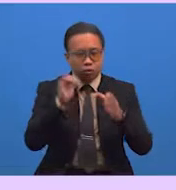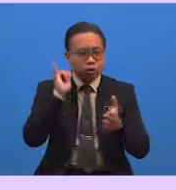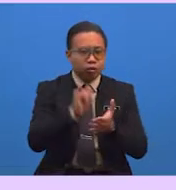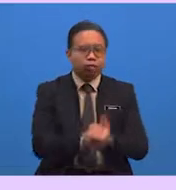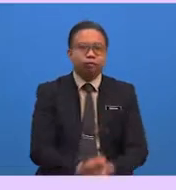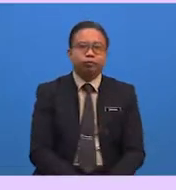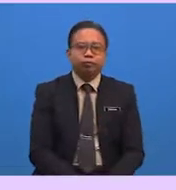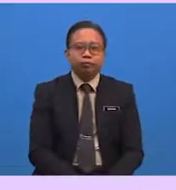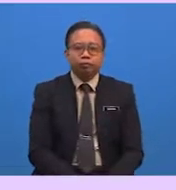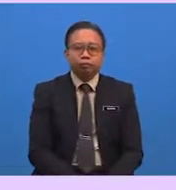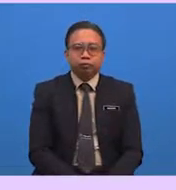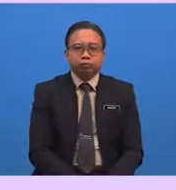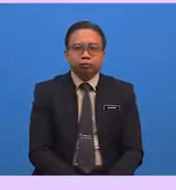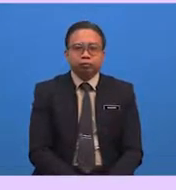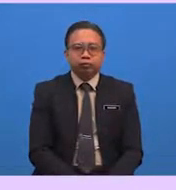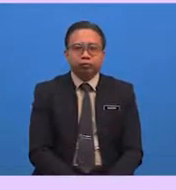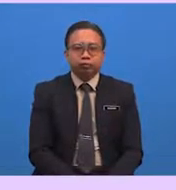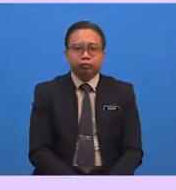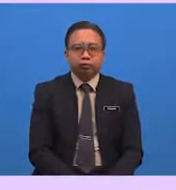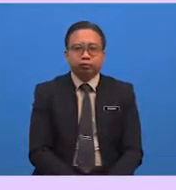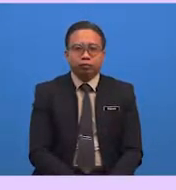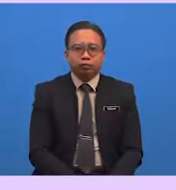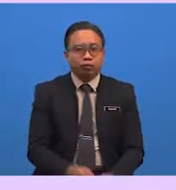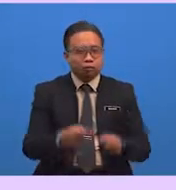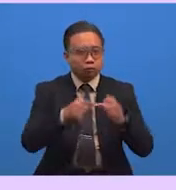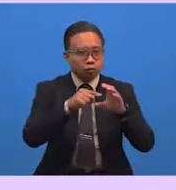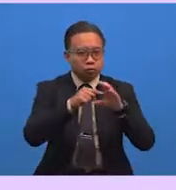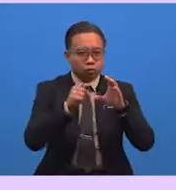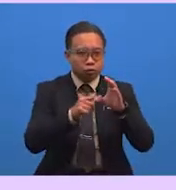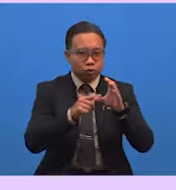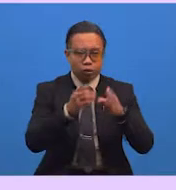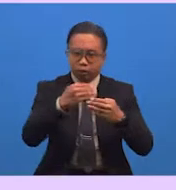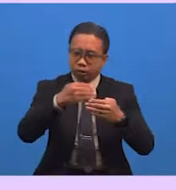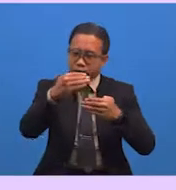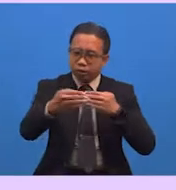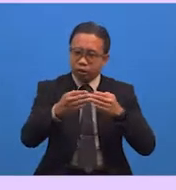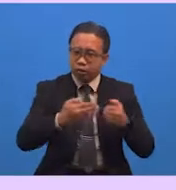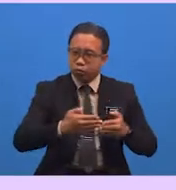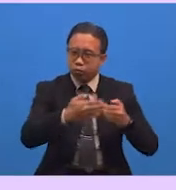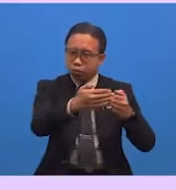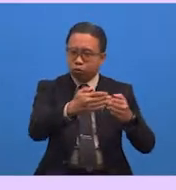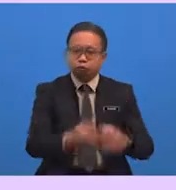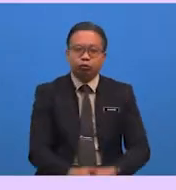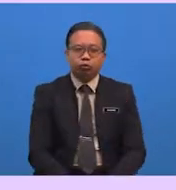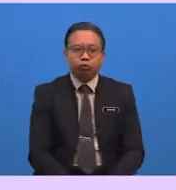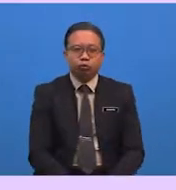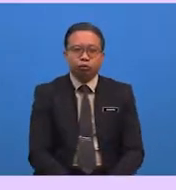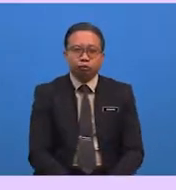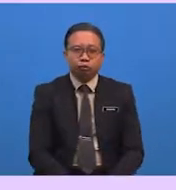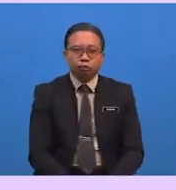sudut tersebut? Kita mulakan dengan sudut bertentang bucu.